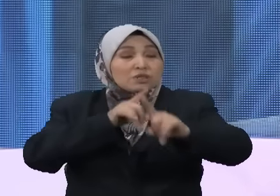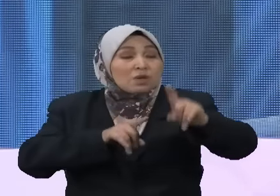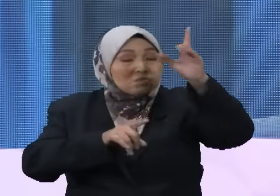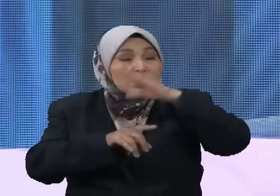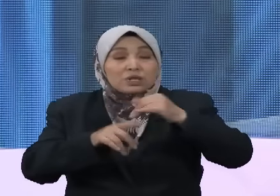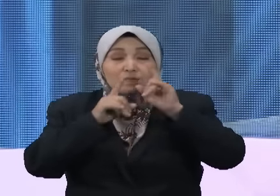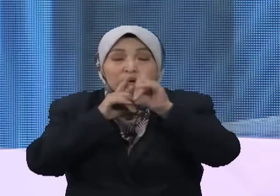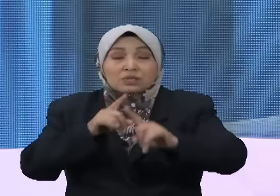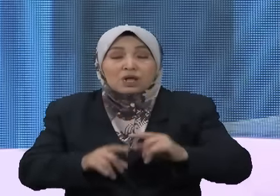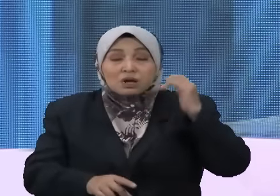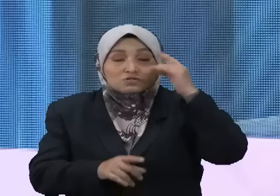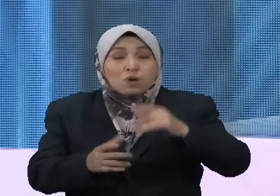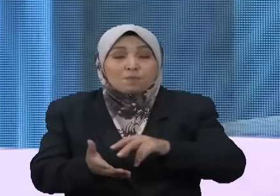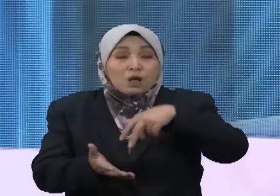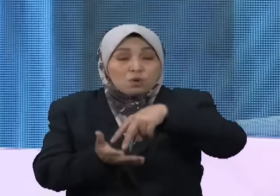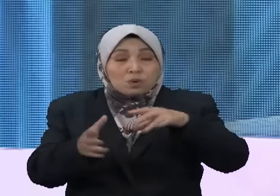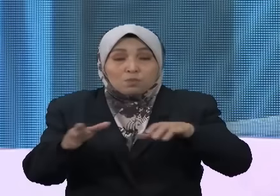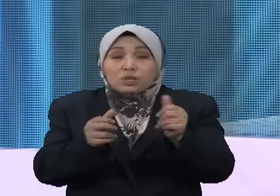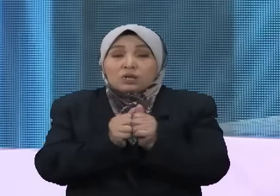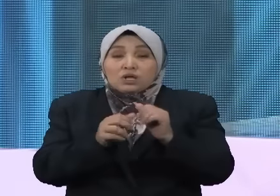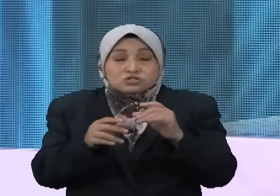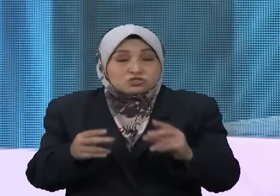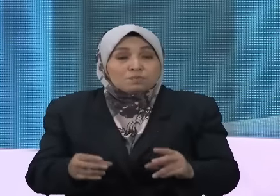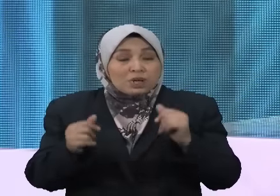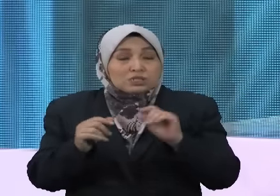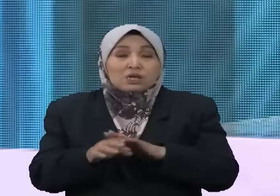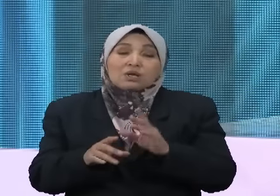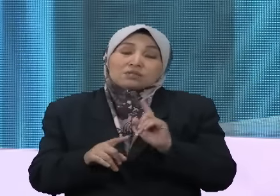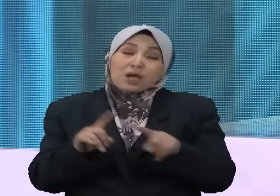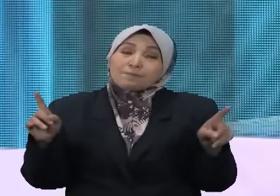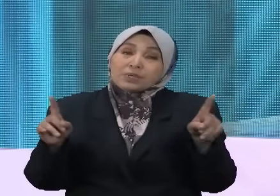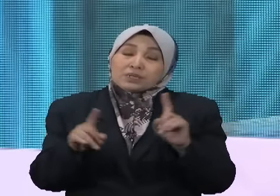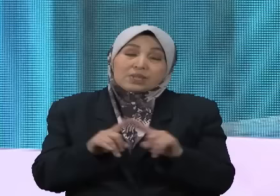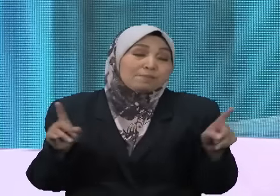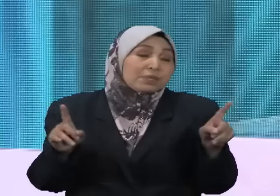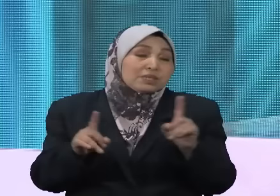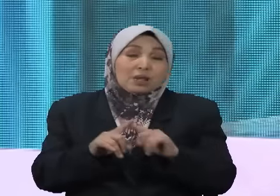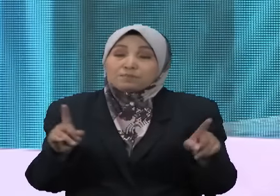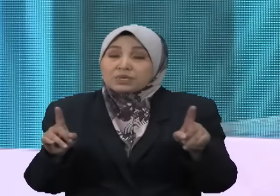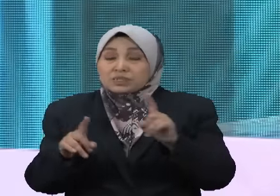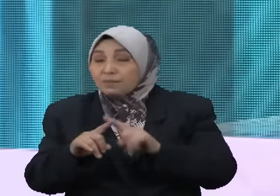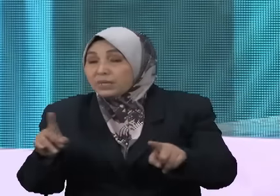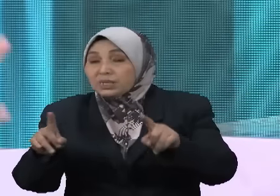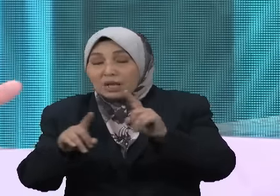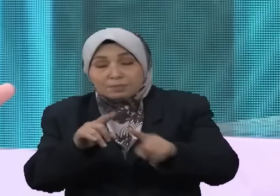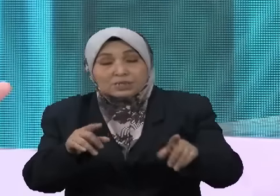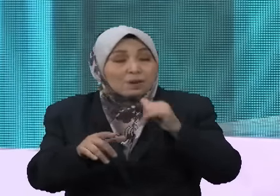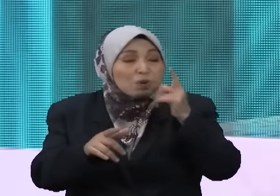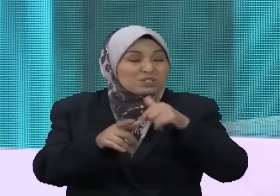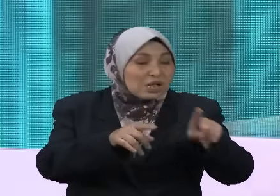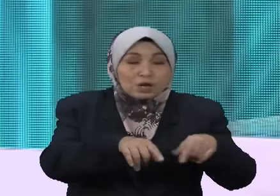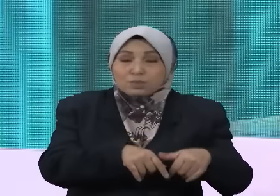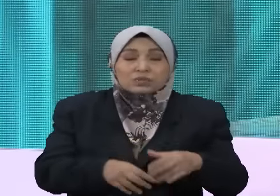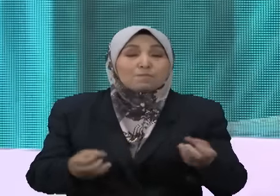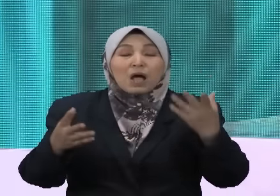Rasul dia kita kena bangun bangkit buat dengan cepat jangan tapi tapi tapi kita tak boleh buat macam ni tapi kita tak boleh buat macam ni kita kan ada macam ni